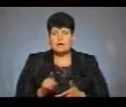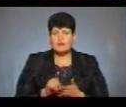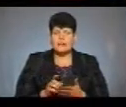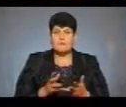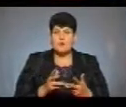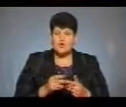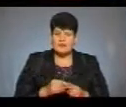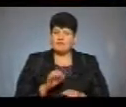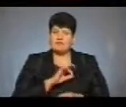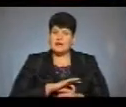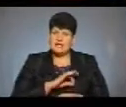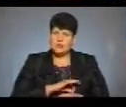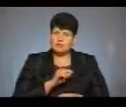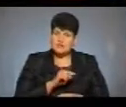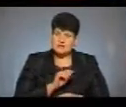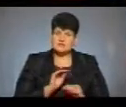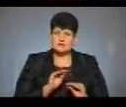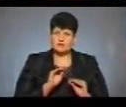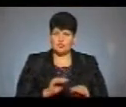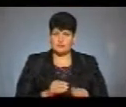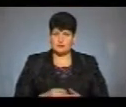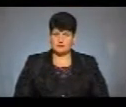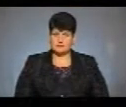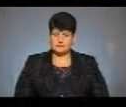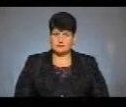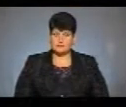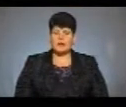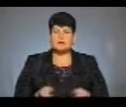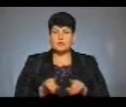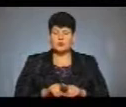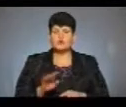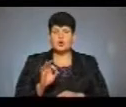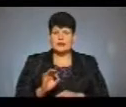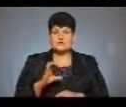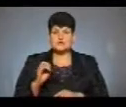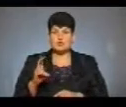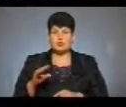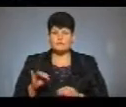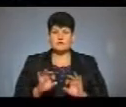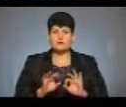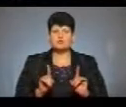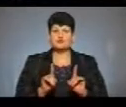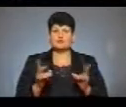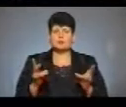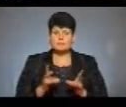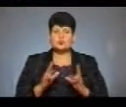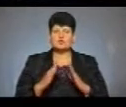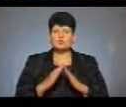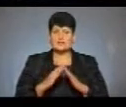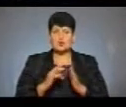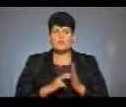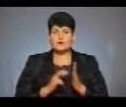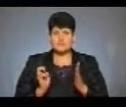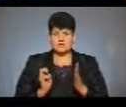чи їй вигідно встановлення таких елементів. Також Олег Соколовський розповів, що потрібно, аби будинок відключили